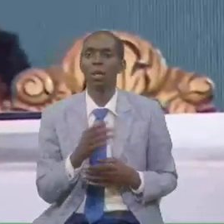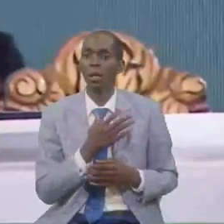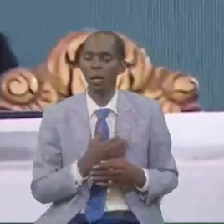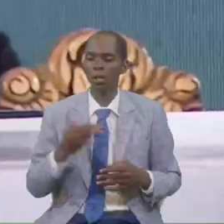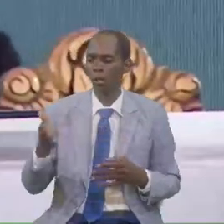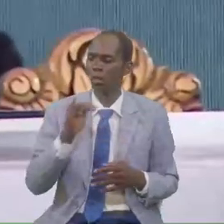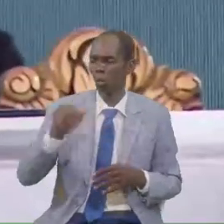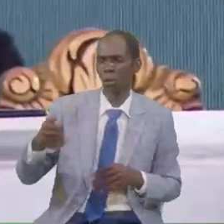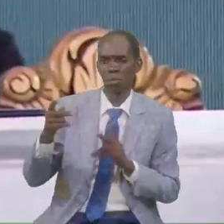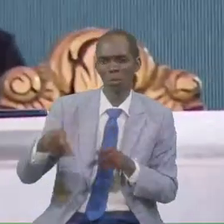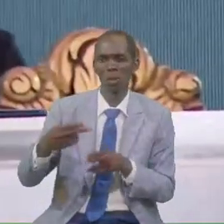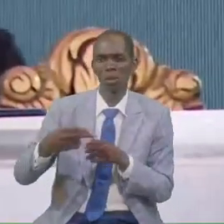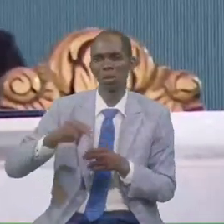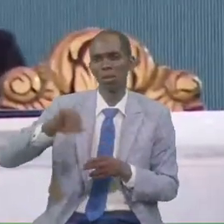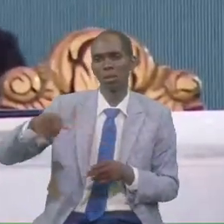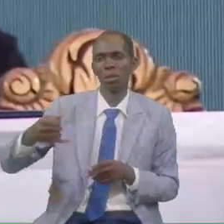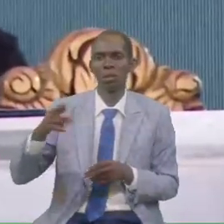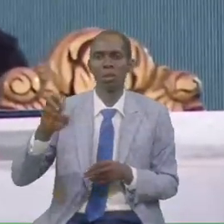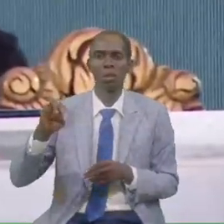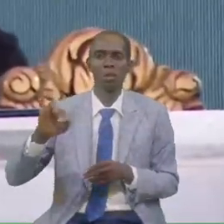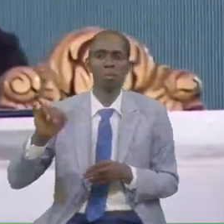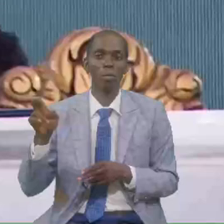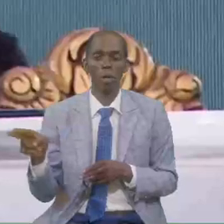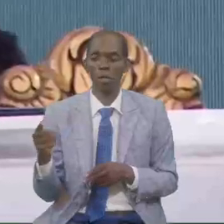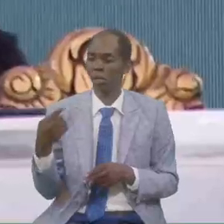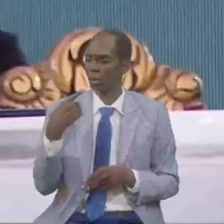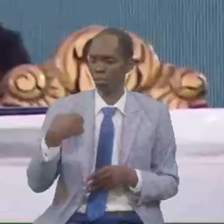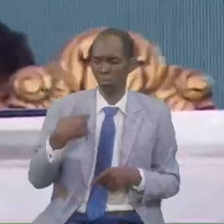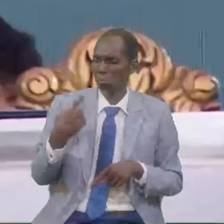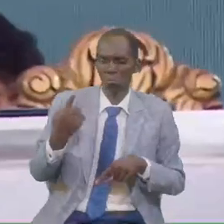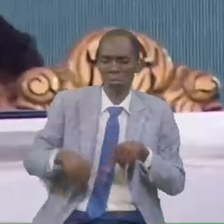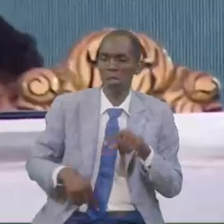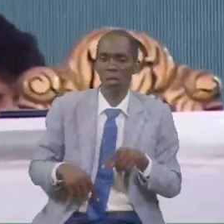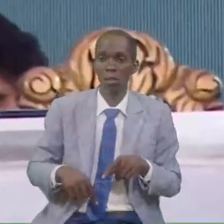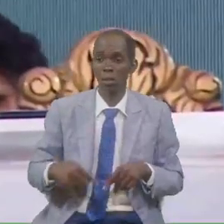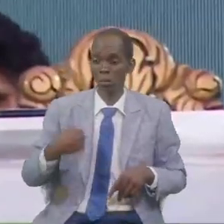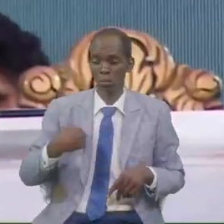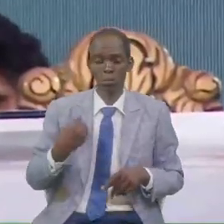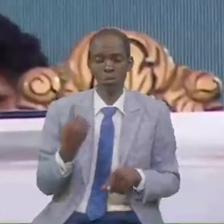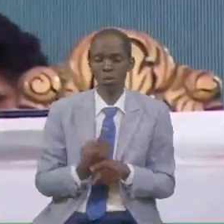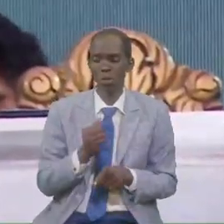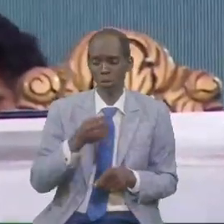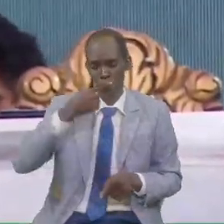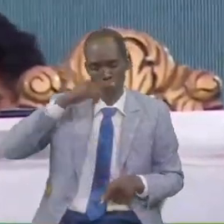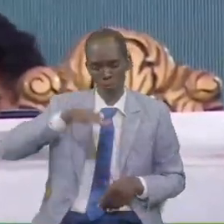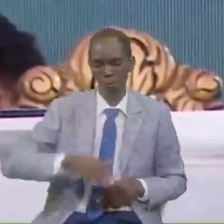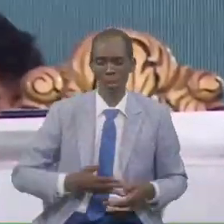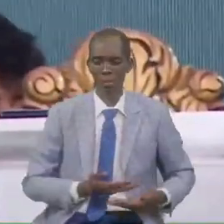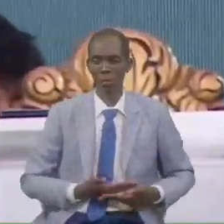Et il y a un Jérémie qui a dit, je ne peux pas. Je ne suis qu'un enfant.